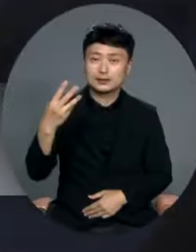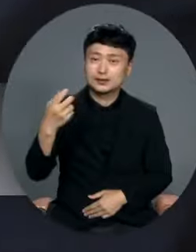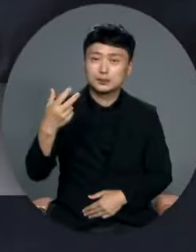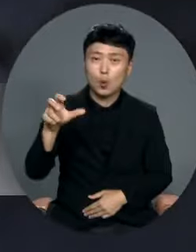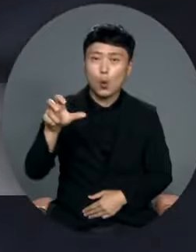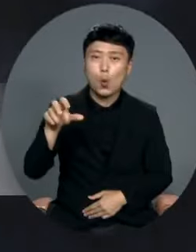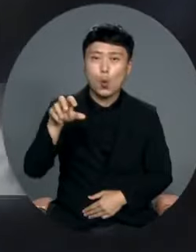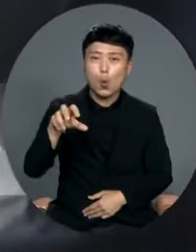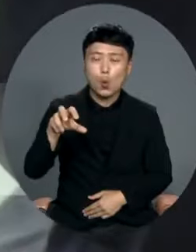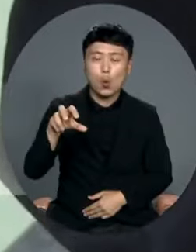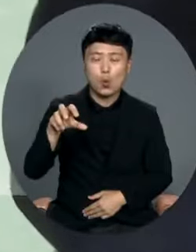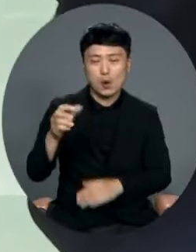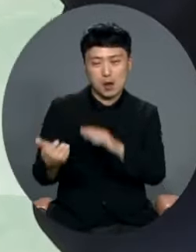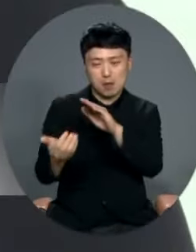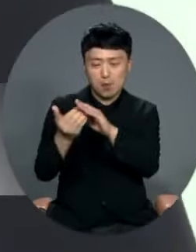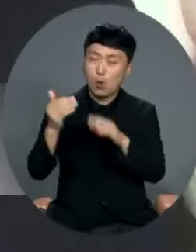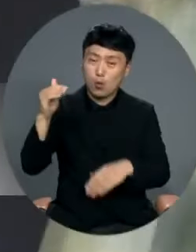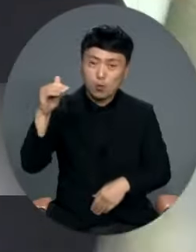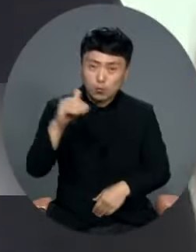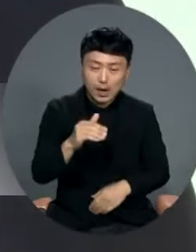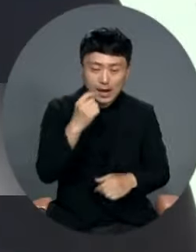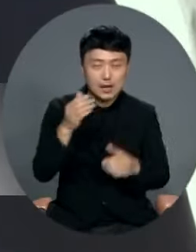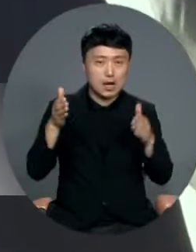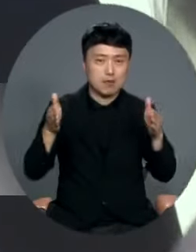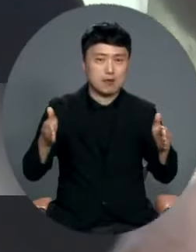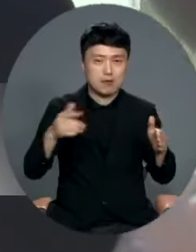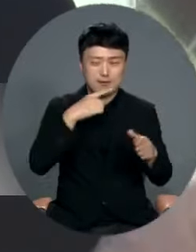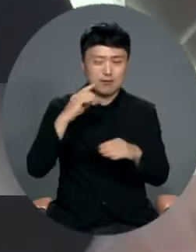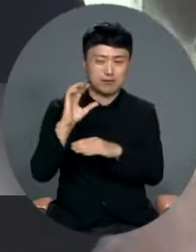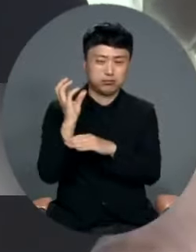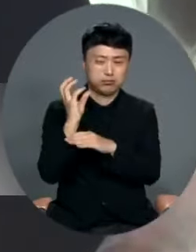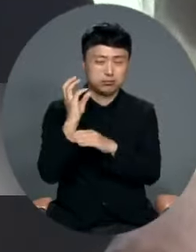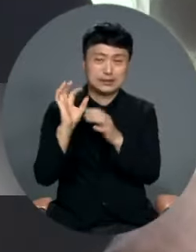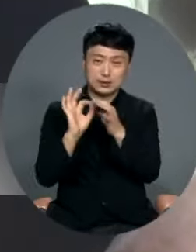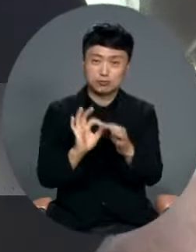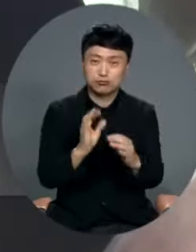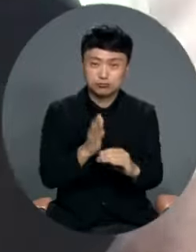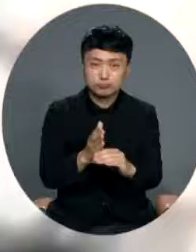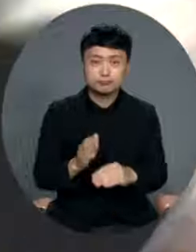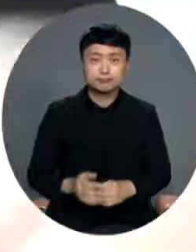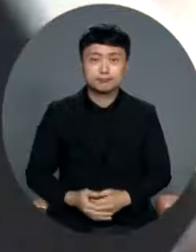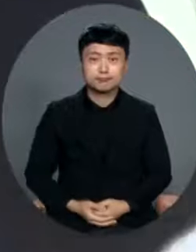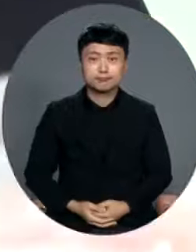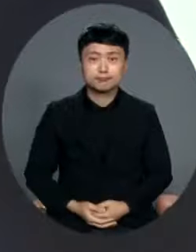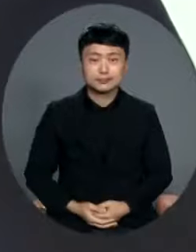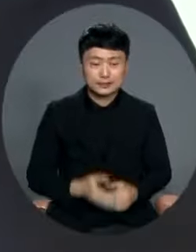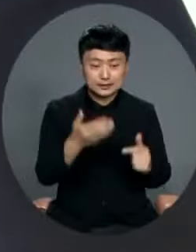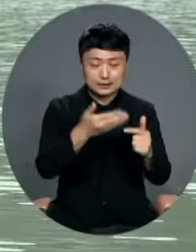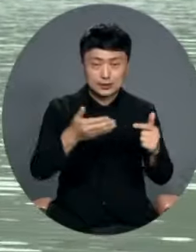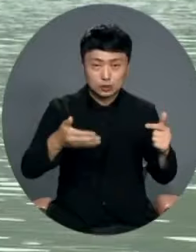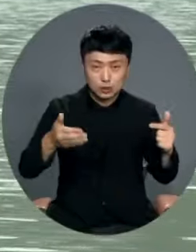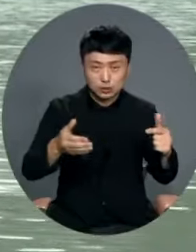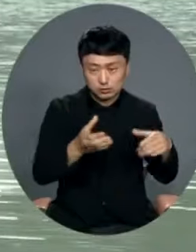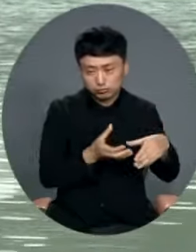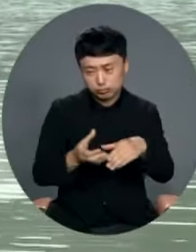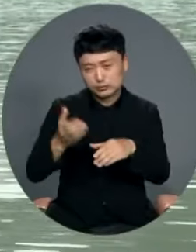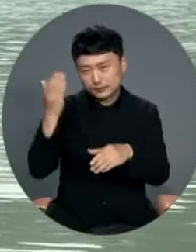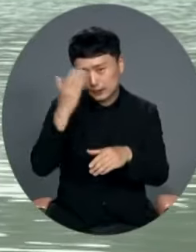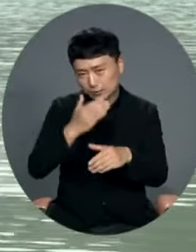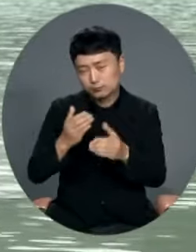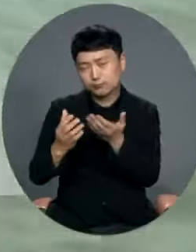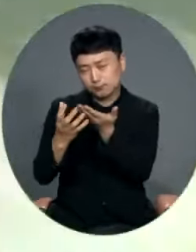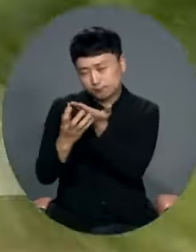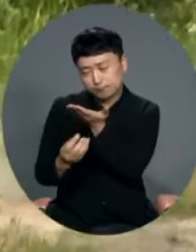뒤 감소 추세를 보이고 있지만 한 달 가까이 경계 경보가 유지되고 있습니다. 낙동강 물을 정수해 대구